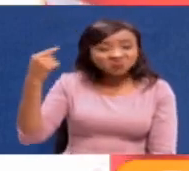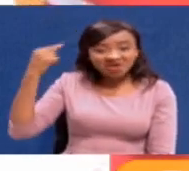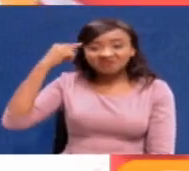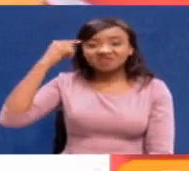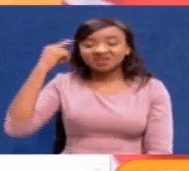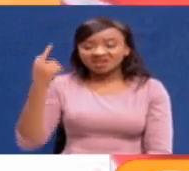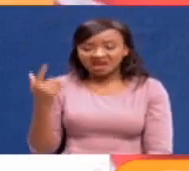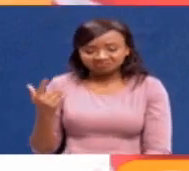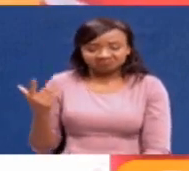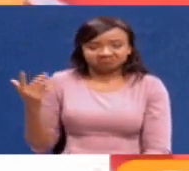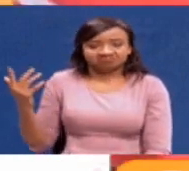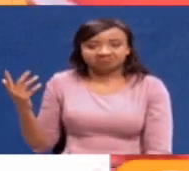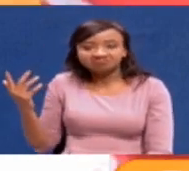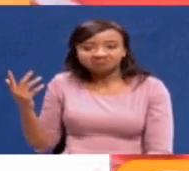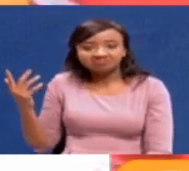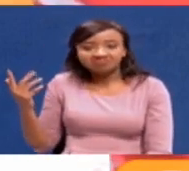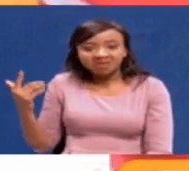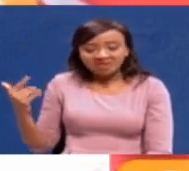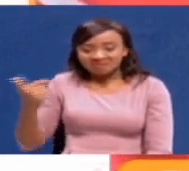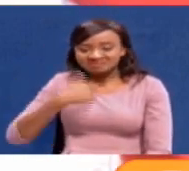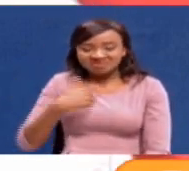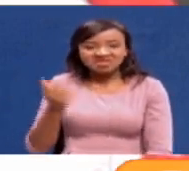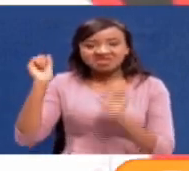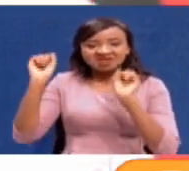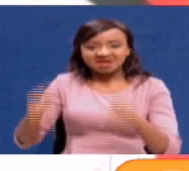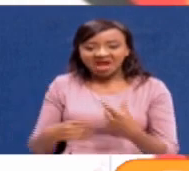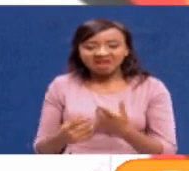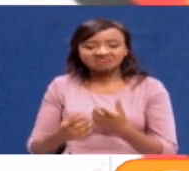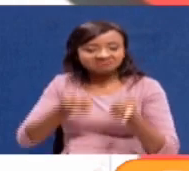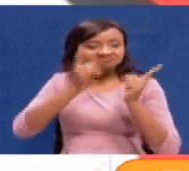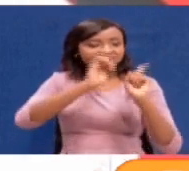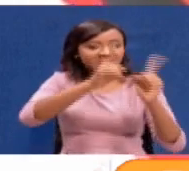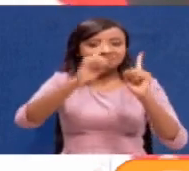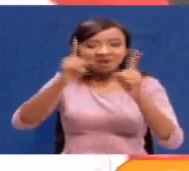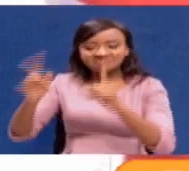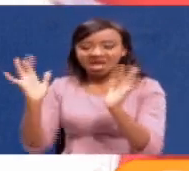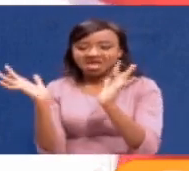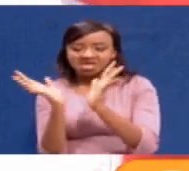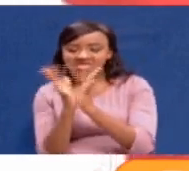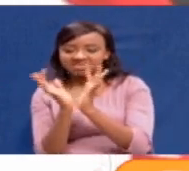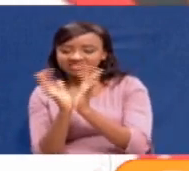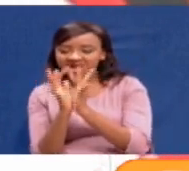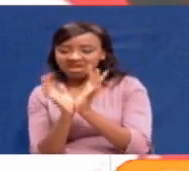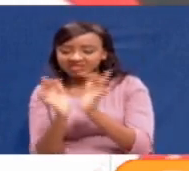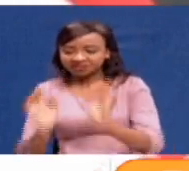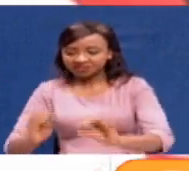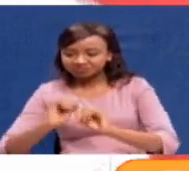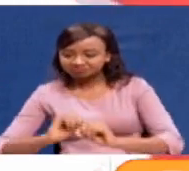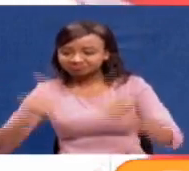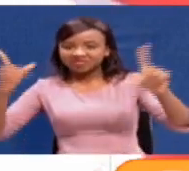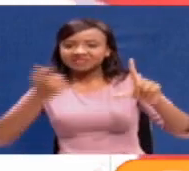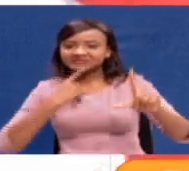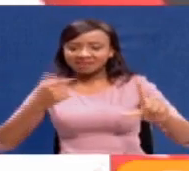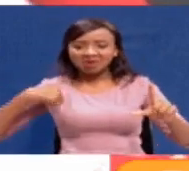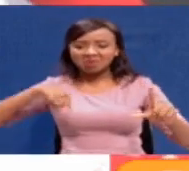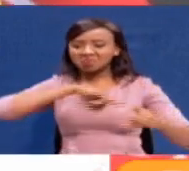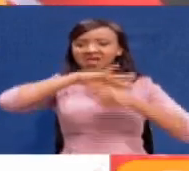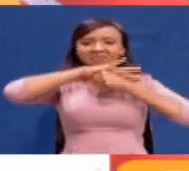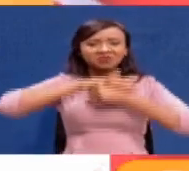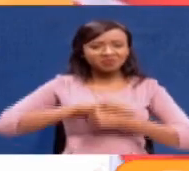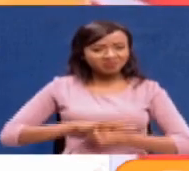una audacity ya to find time kuingia katika mtandao wa social media kusema